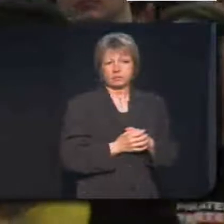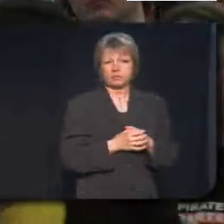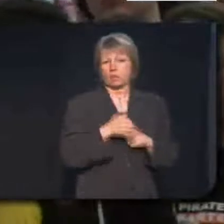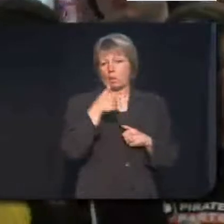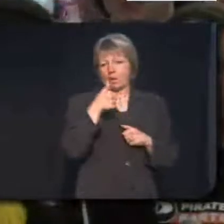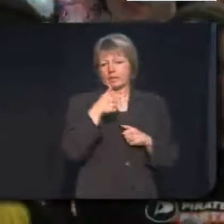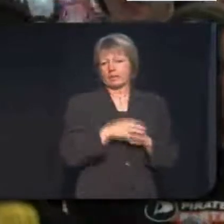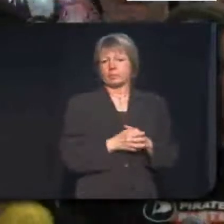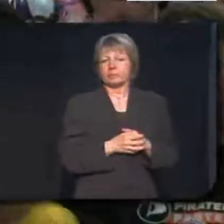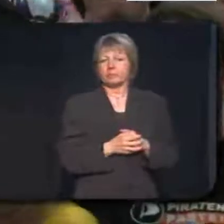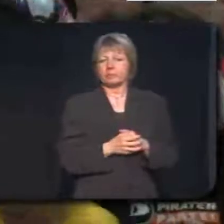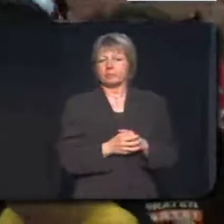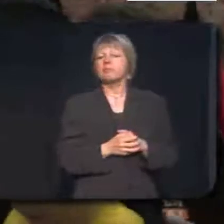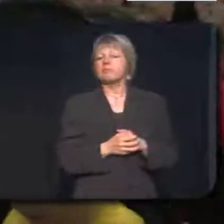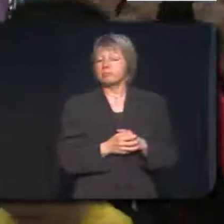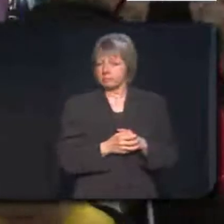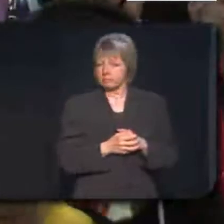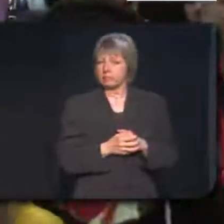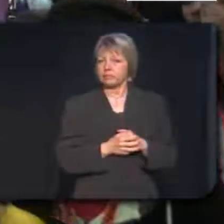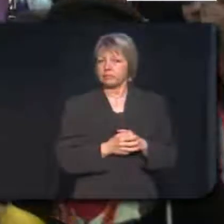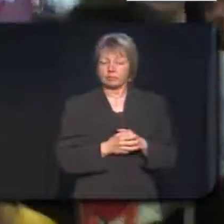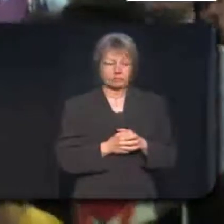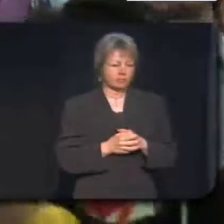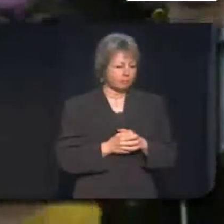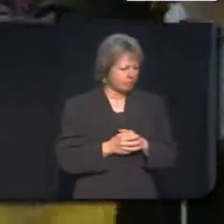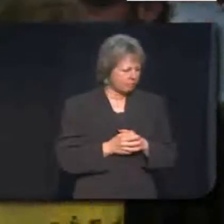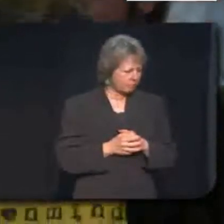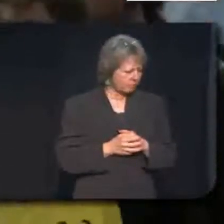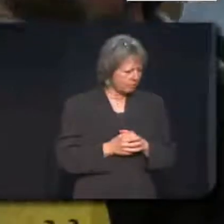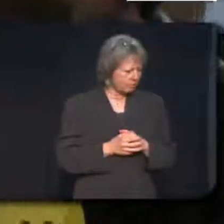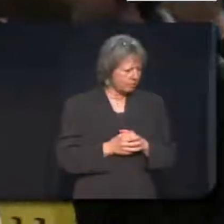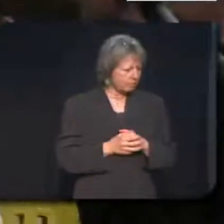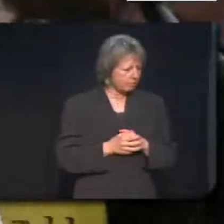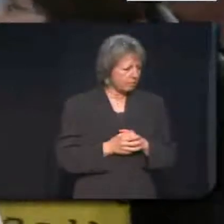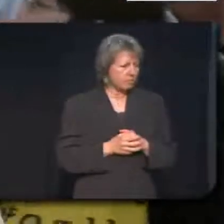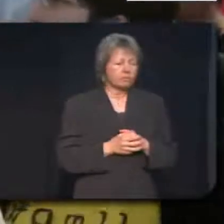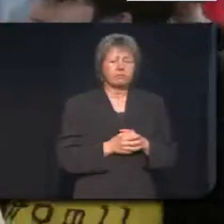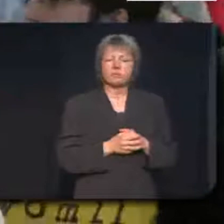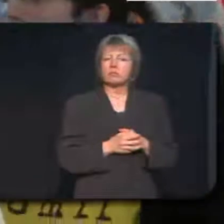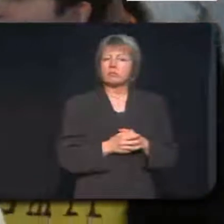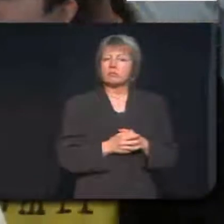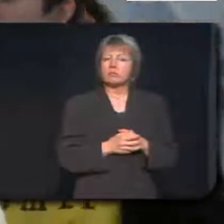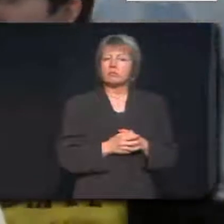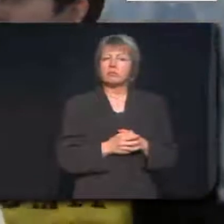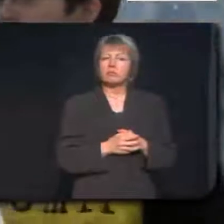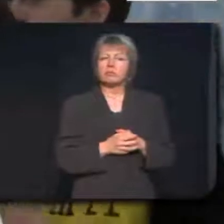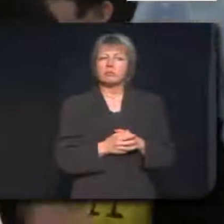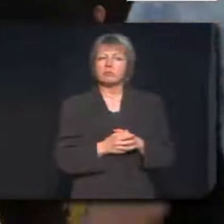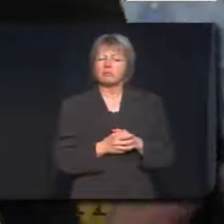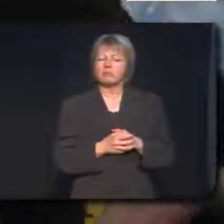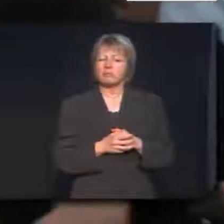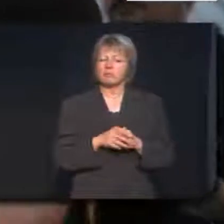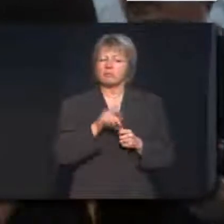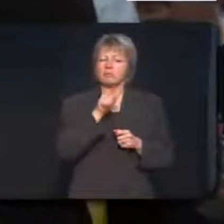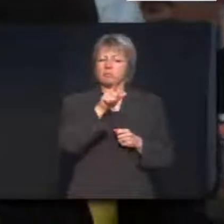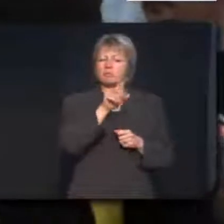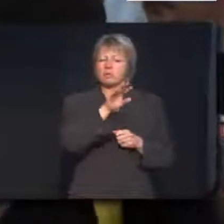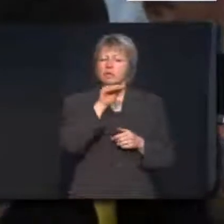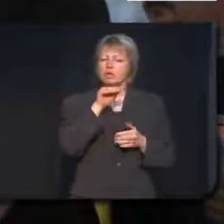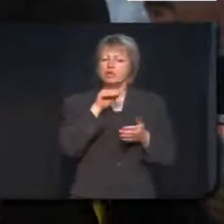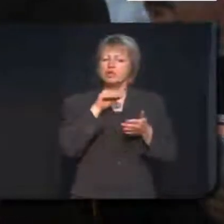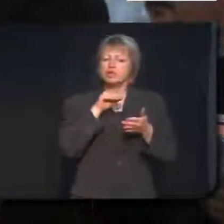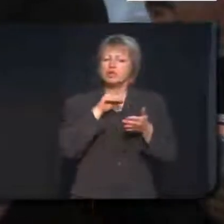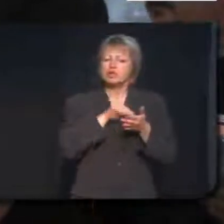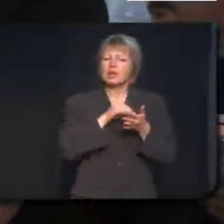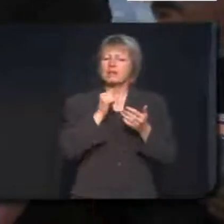ja zum Frage auch zum Modul 3 ihr schreibt doch das Banken Fremdkapital in Eigenkapital umwandeln dürfen